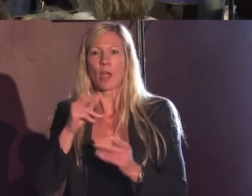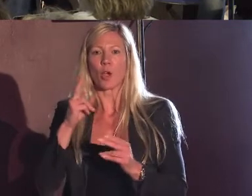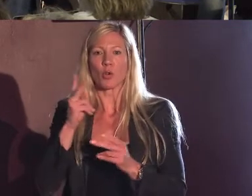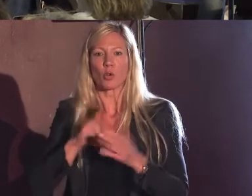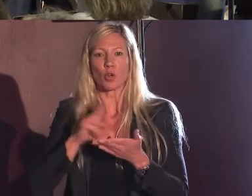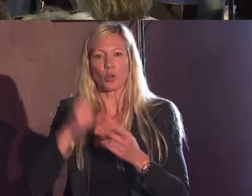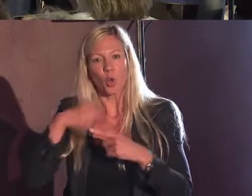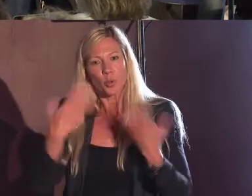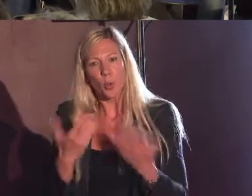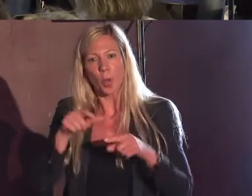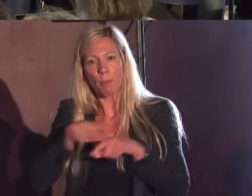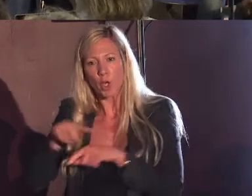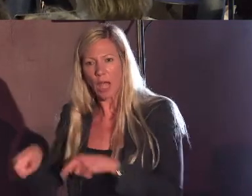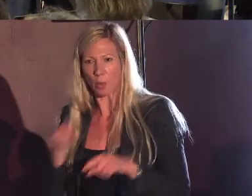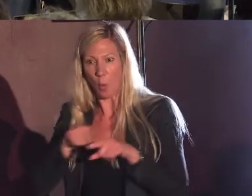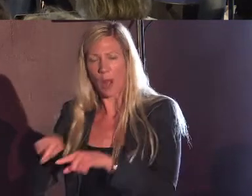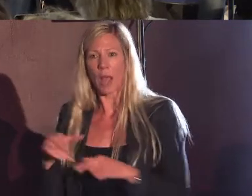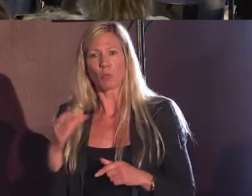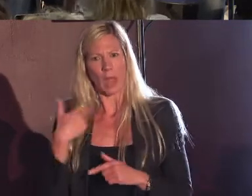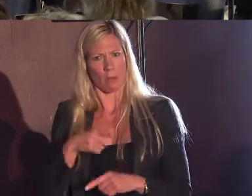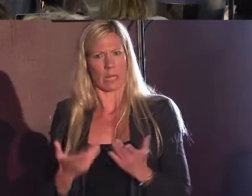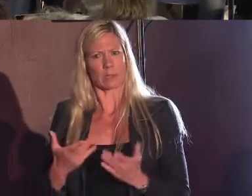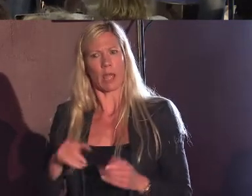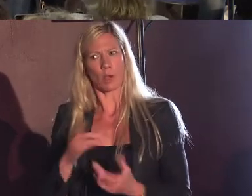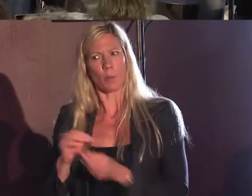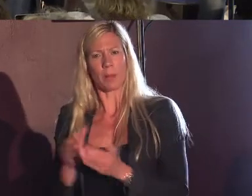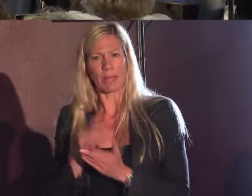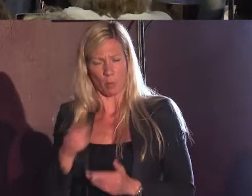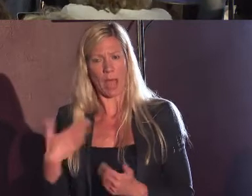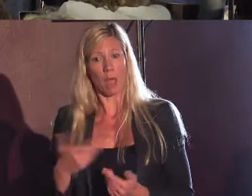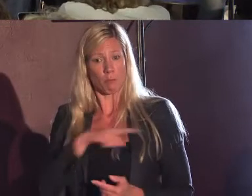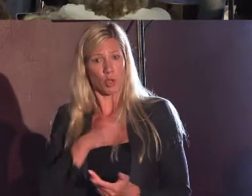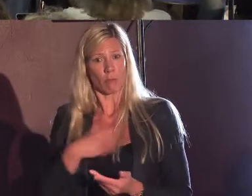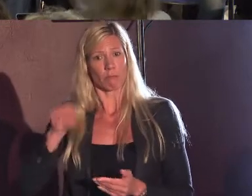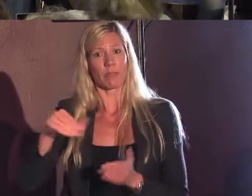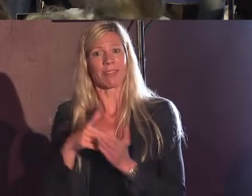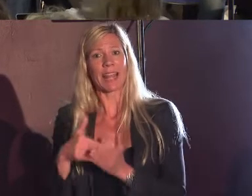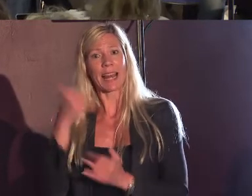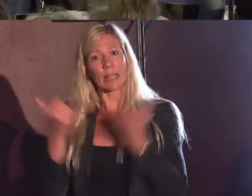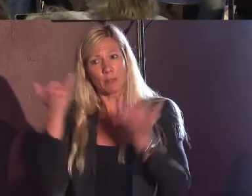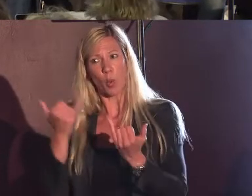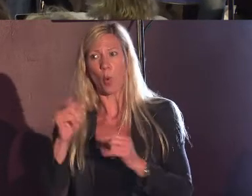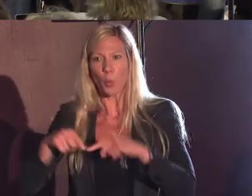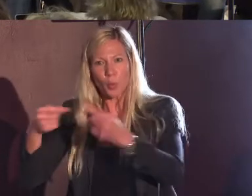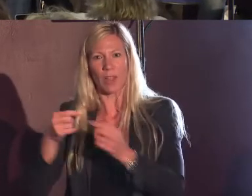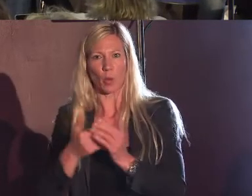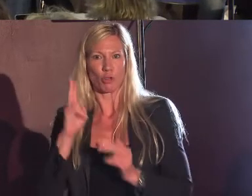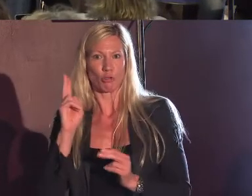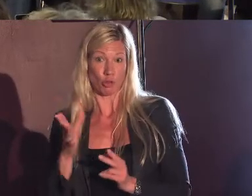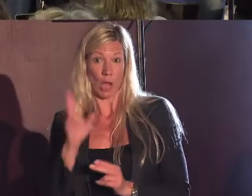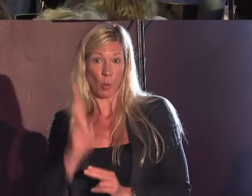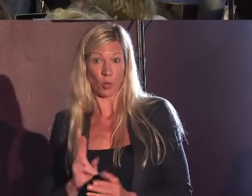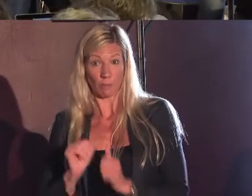Konstnärsnämnden och Kulturrådet så är det ändå ganska mycket pengar per år som går till innovation och utveckling och nya konstformer. Och där kan man säga att det finns